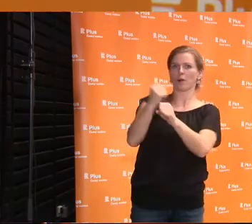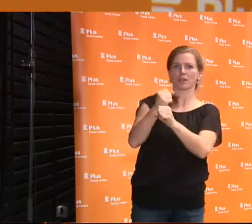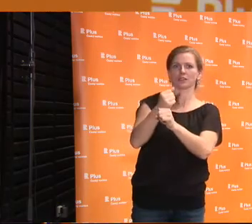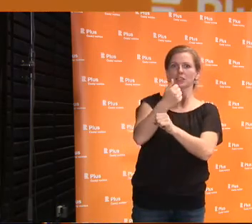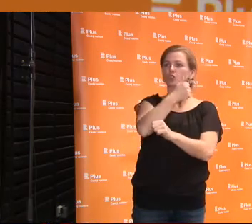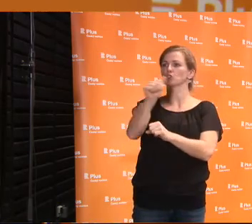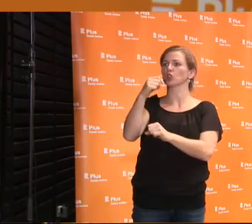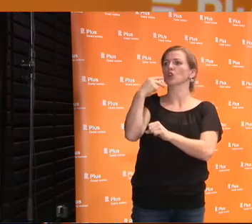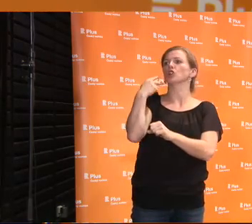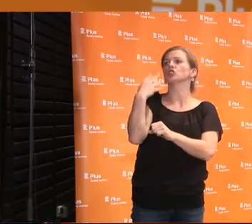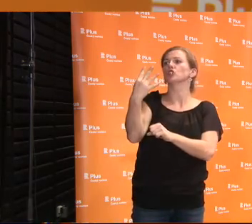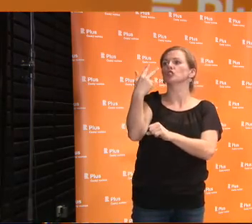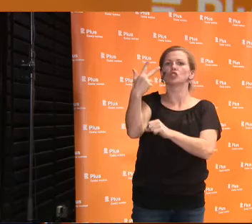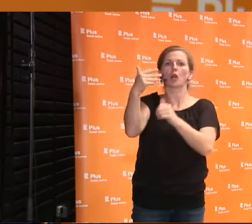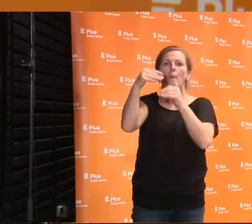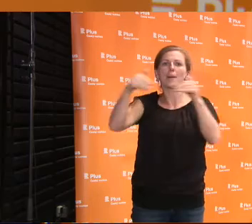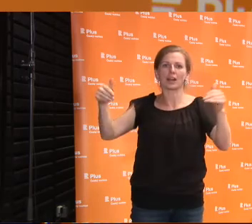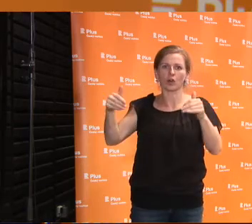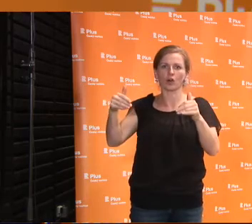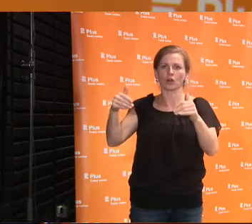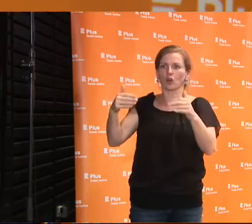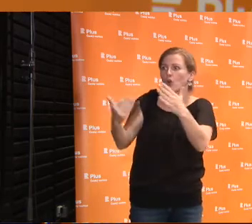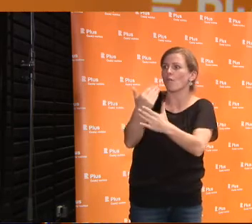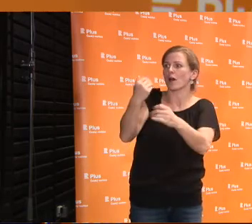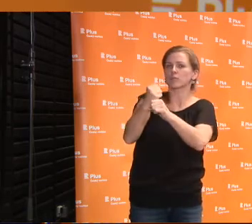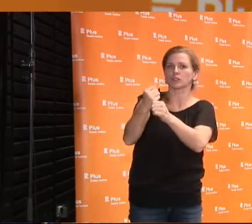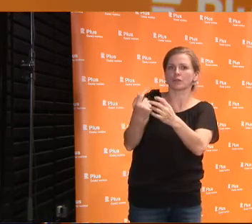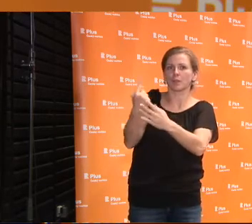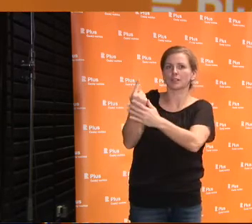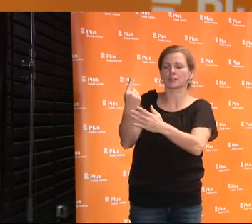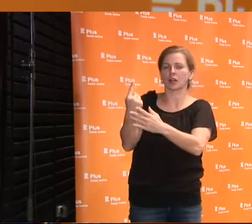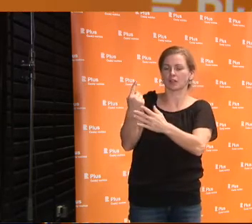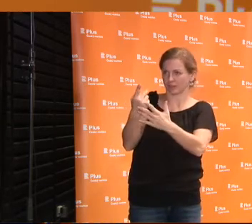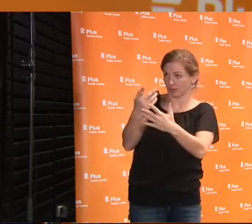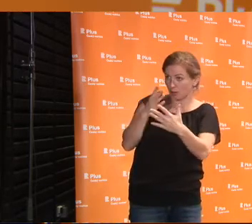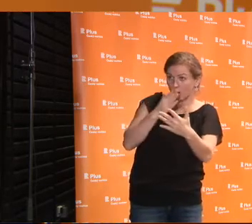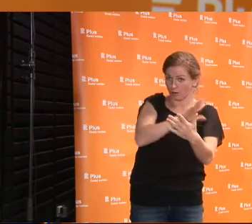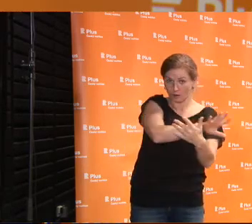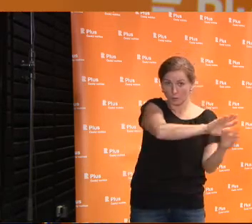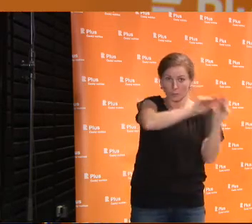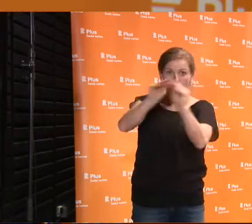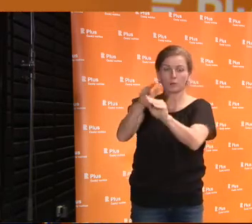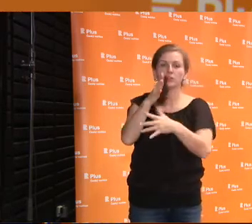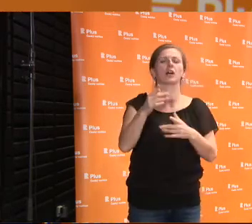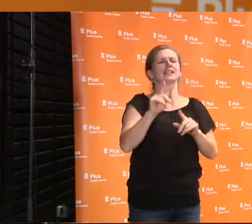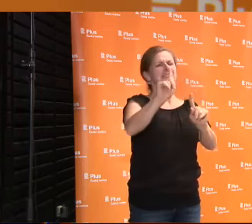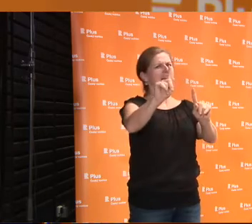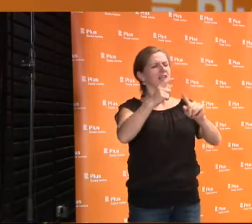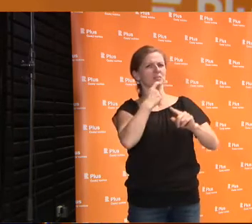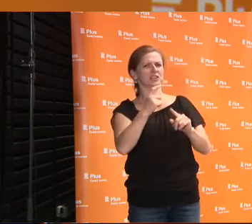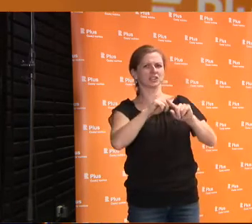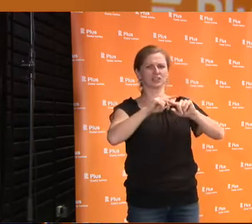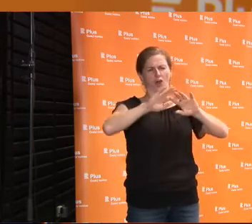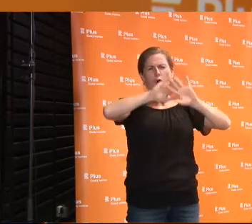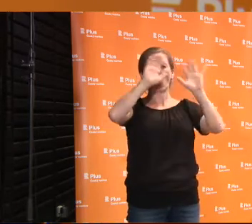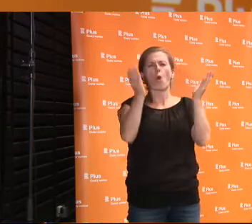míst? Já ještě doplním, že to má být té bilance, která je globální. To znamená, ano, globální a měla by proběhnout asi během 4 let